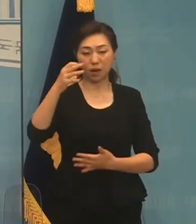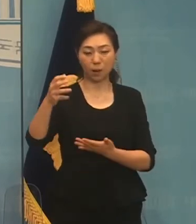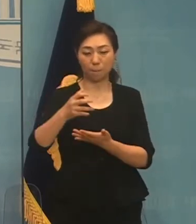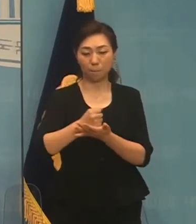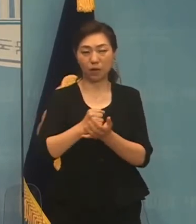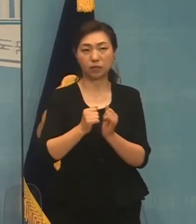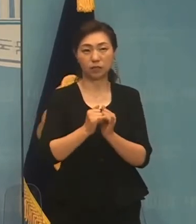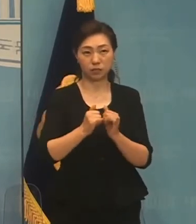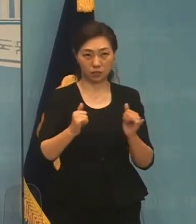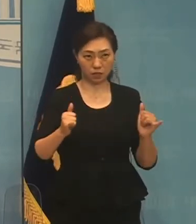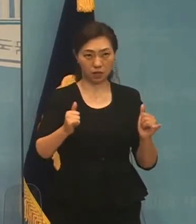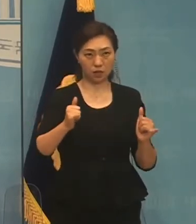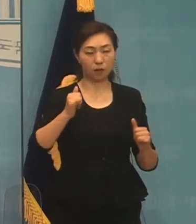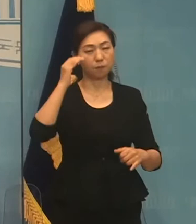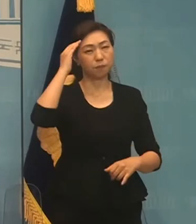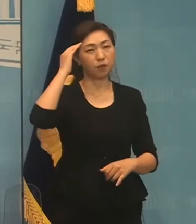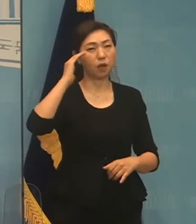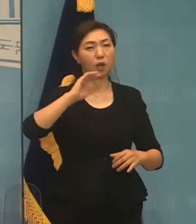대한민국 국민,